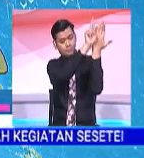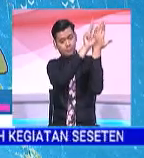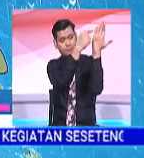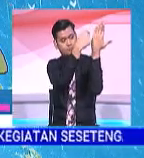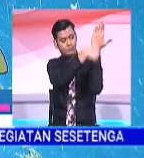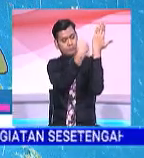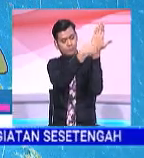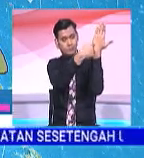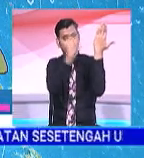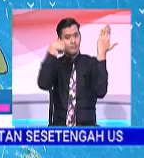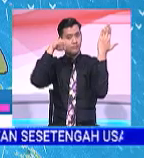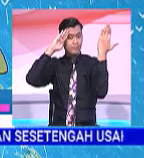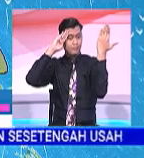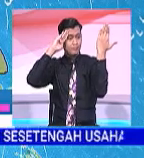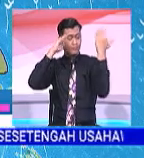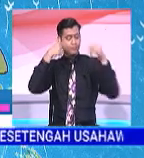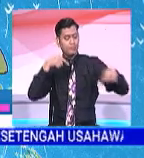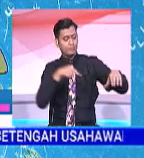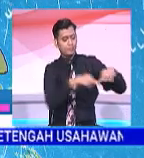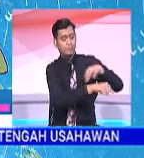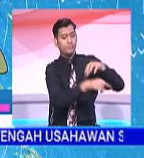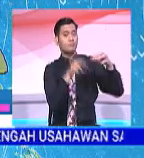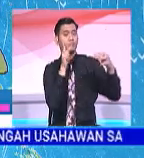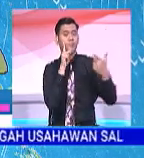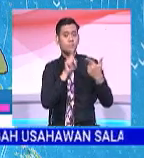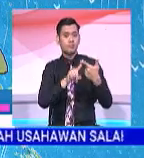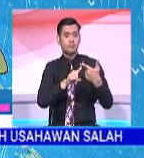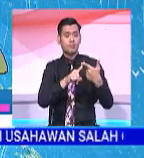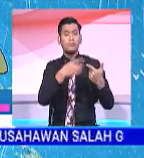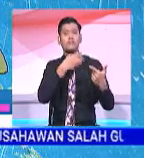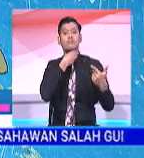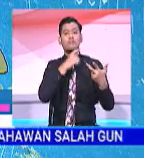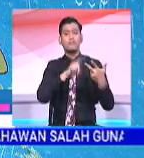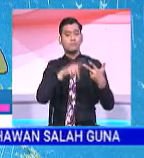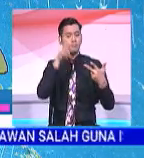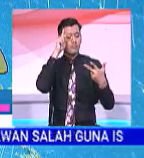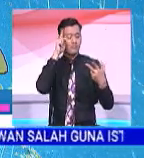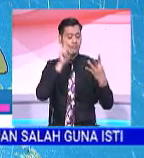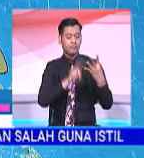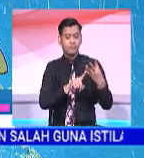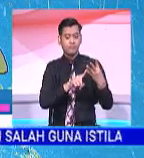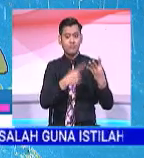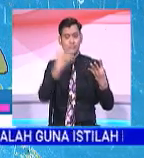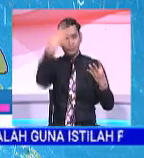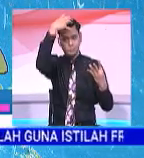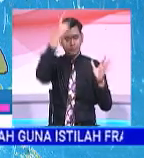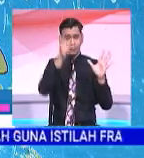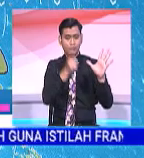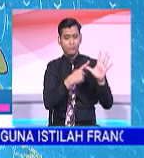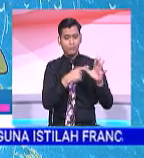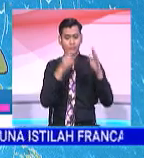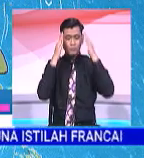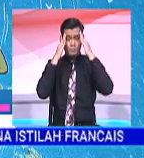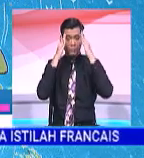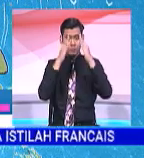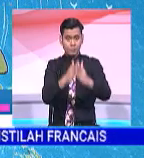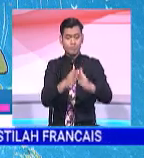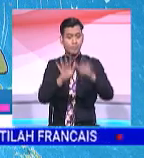tahun ke atas, kumpulan rentan dan orang kurang upaya. Manakala fasa ketiga dijadual bermula Mei hingga